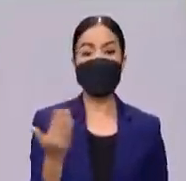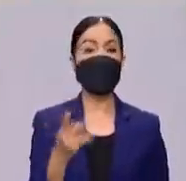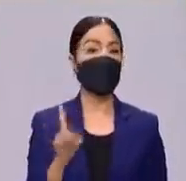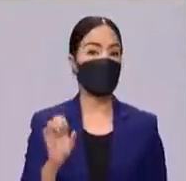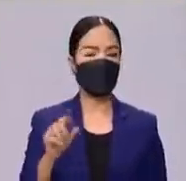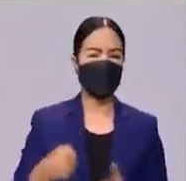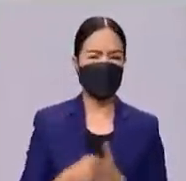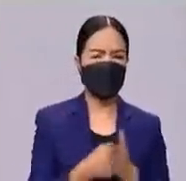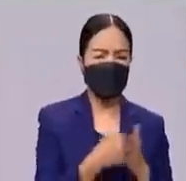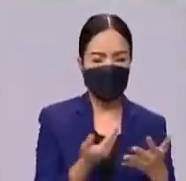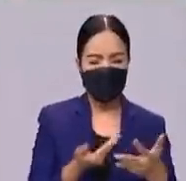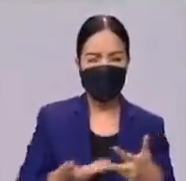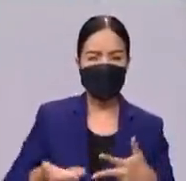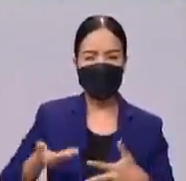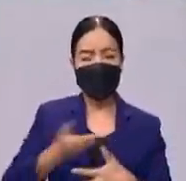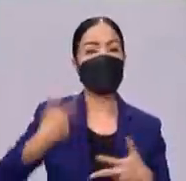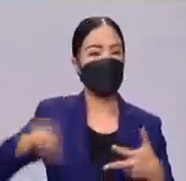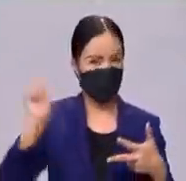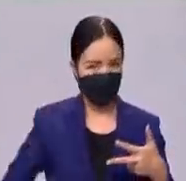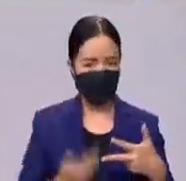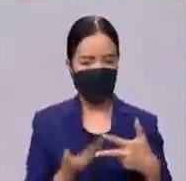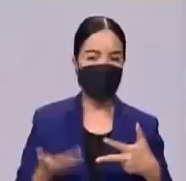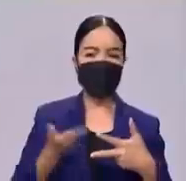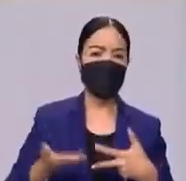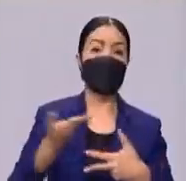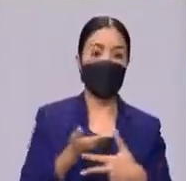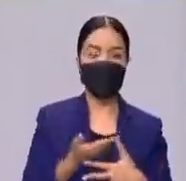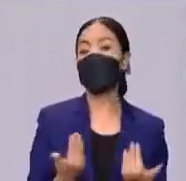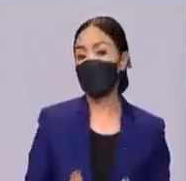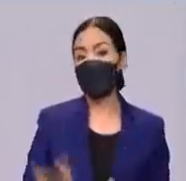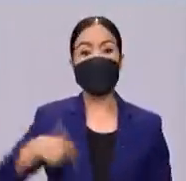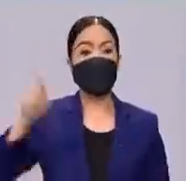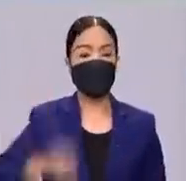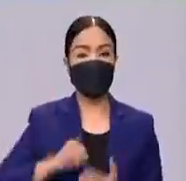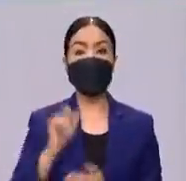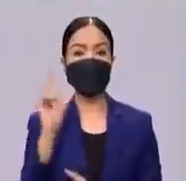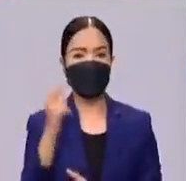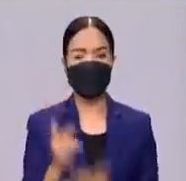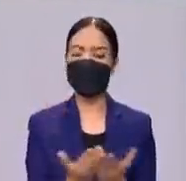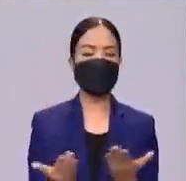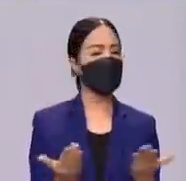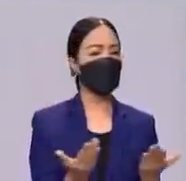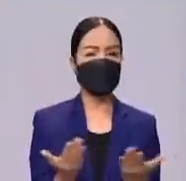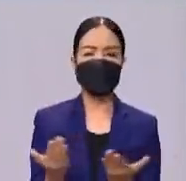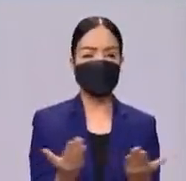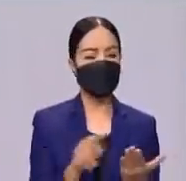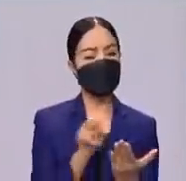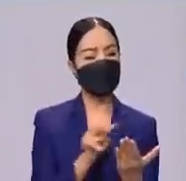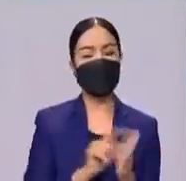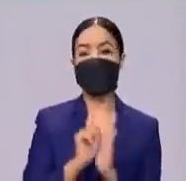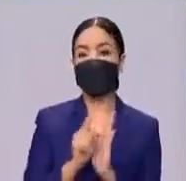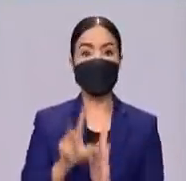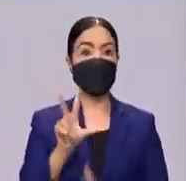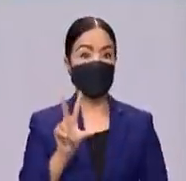ค่ะต่อสู้กันยาวนานมาถึง3ศาลนะคะโดยวันนี้ศาลจังหวัดทองผาภูมิใช้เวลาอ่านคำพิพากษาประมาณครึ่งชั่วโมงค่